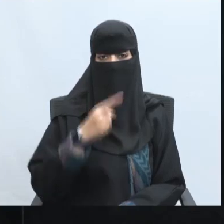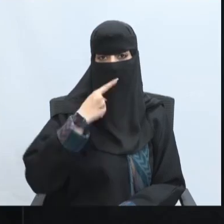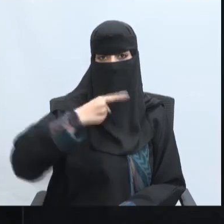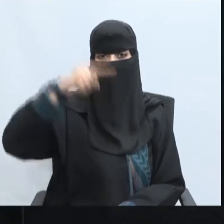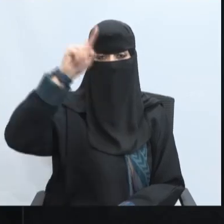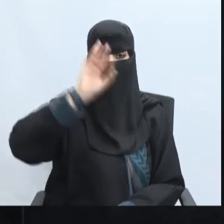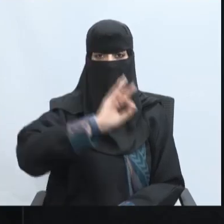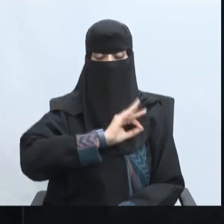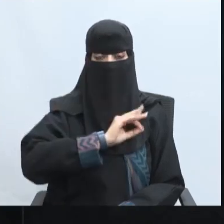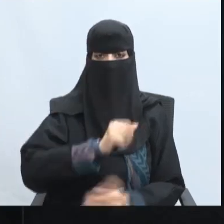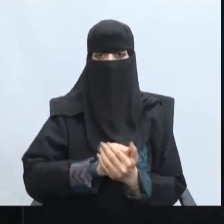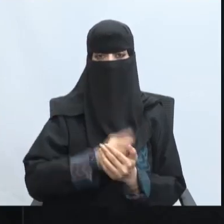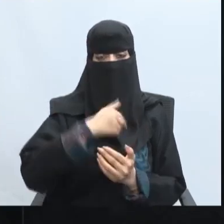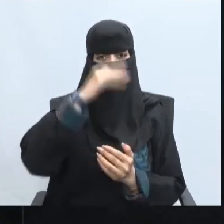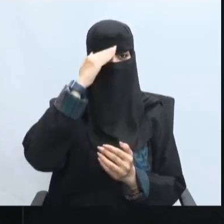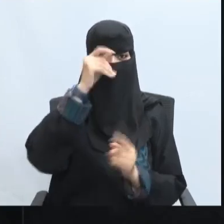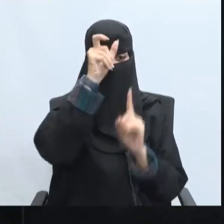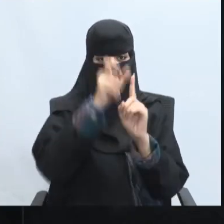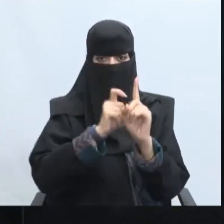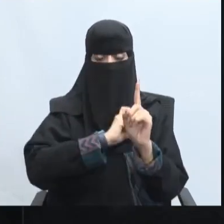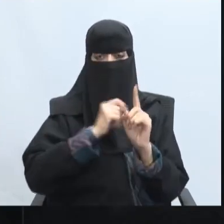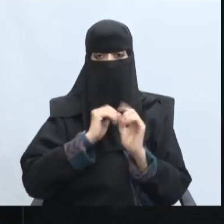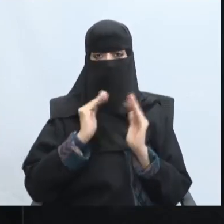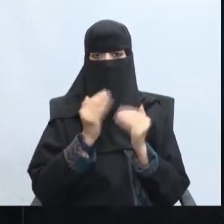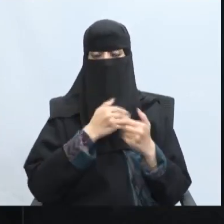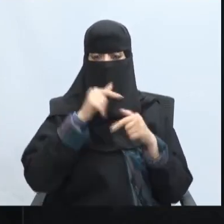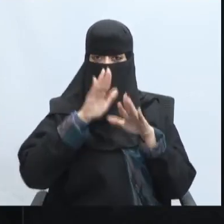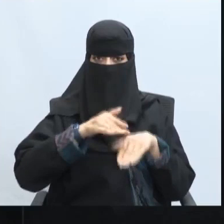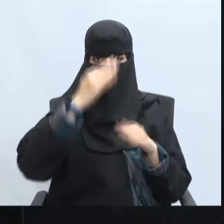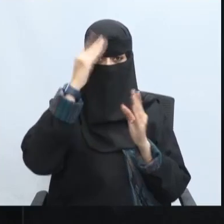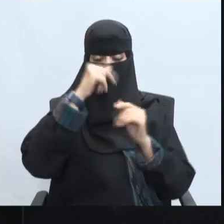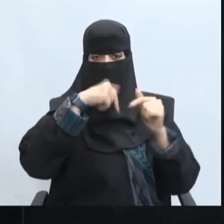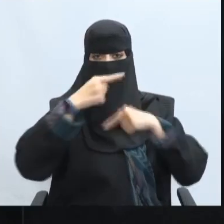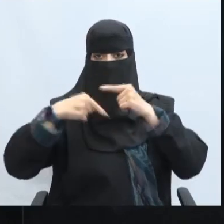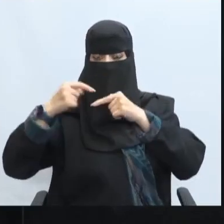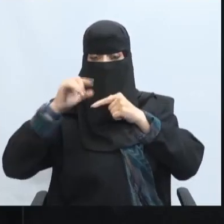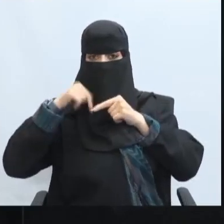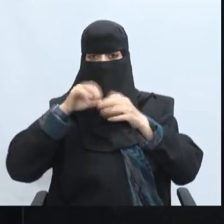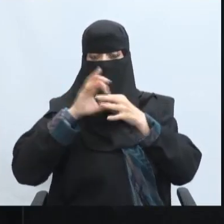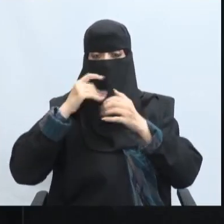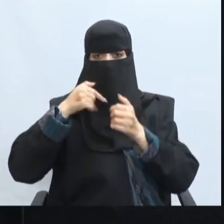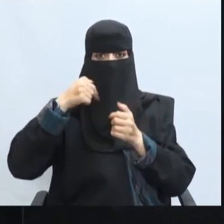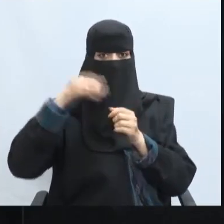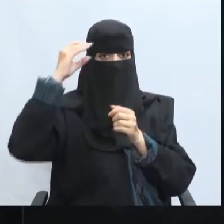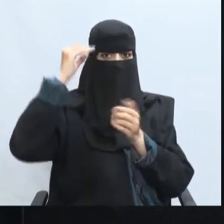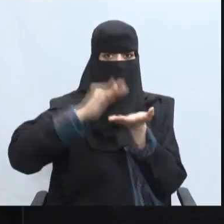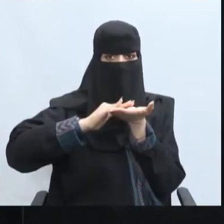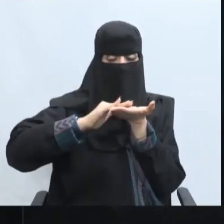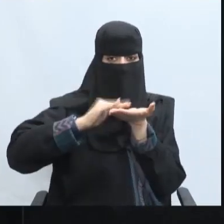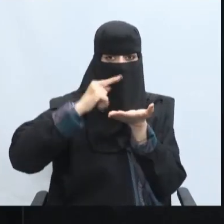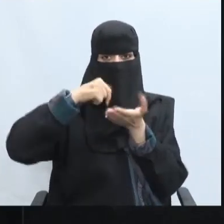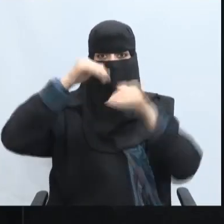بسم الله الرحمن الرحيم اعزائي الطلبه مرحبا بكم في سلسله دروس ماده علوم الارض والفضاء واحد